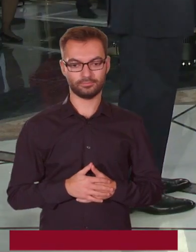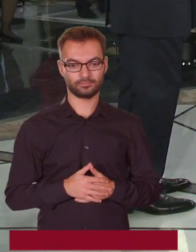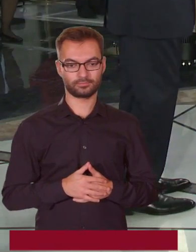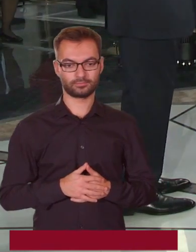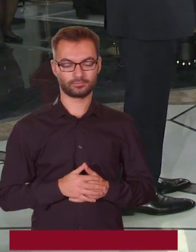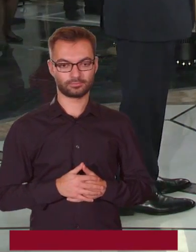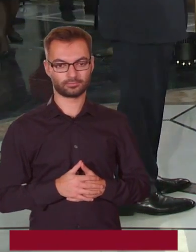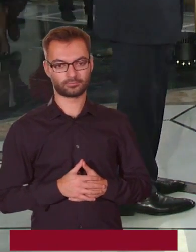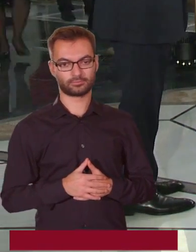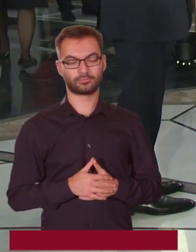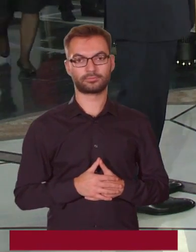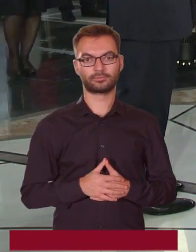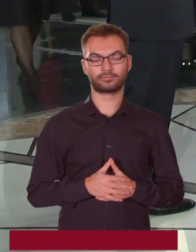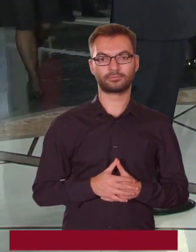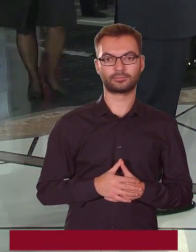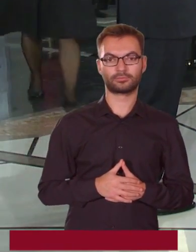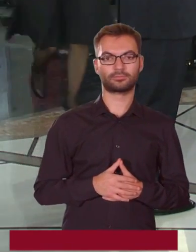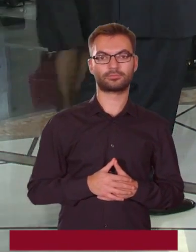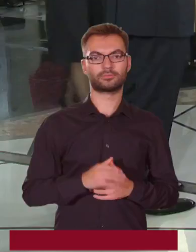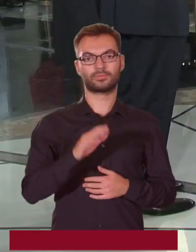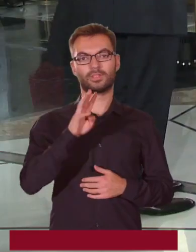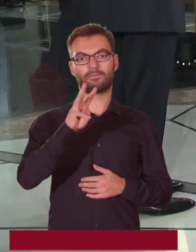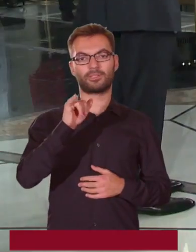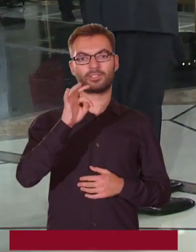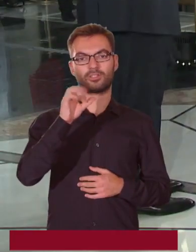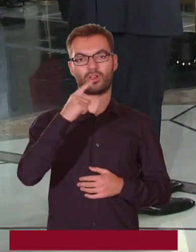Proszę pana Witolda Wojciecha Czarneckiego.